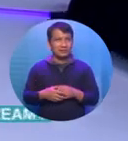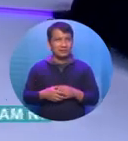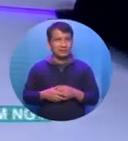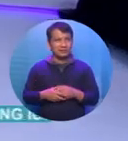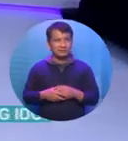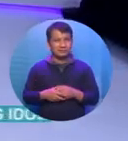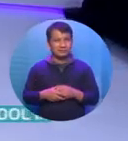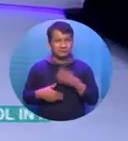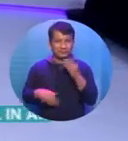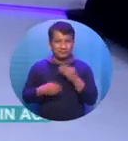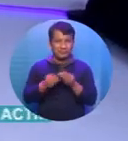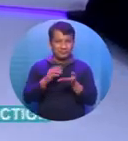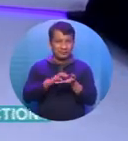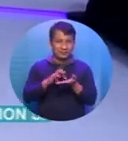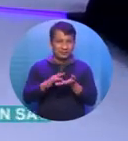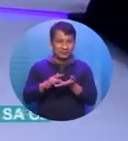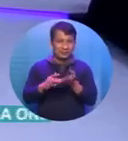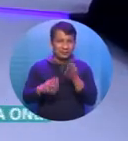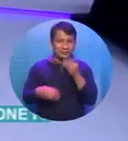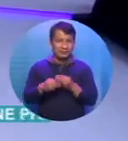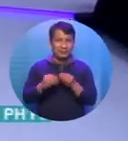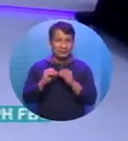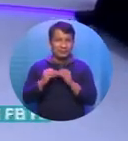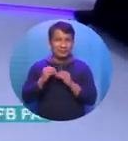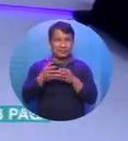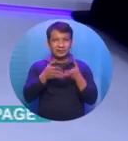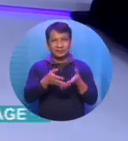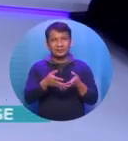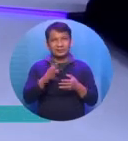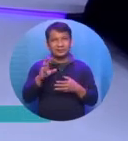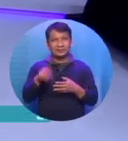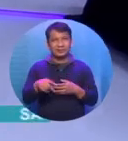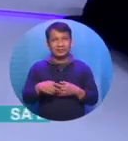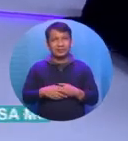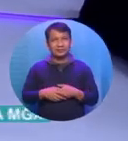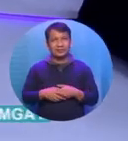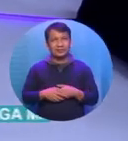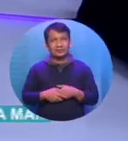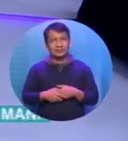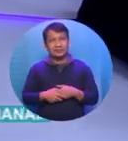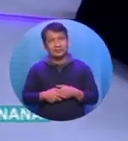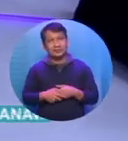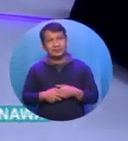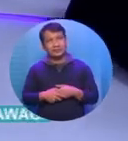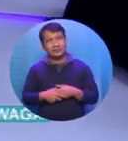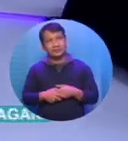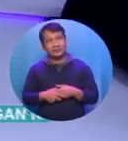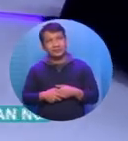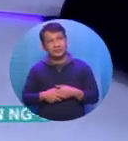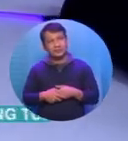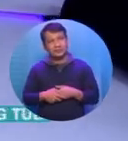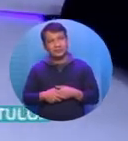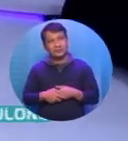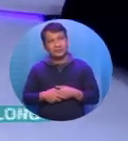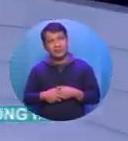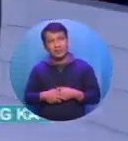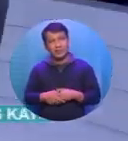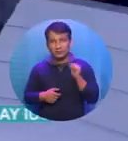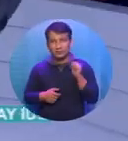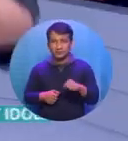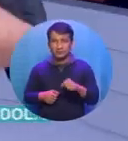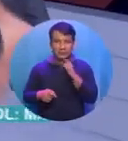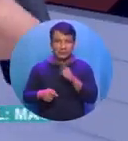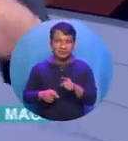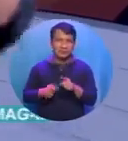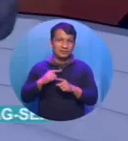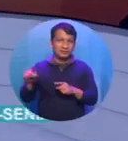pa? Sige. Dahil isang number, at dalawang number iniwan niya. Ako. Oh, sige. Magaling siya. Matalino. Sigurista. Of course, kailangan palagi